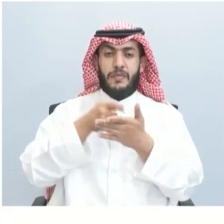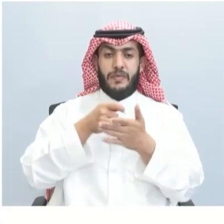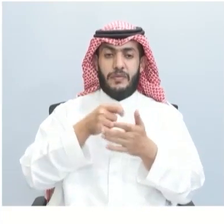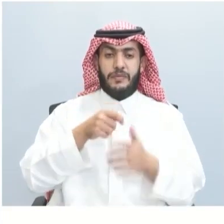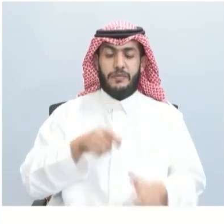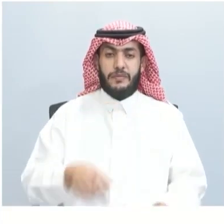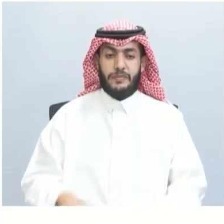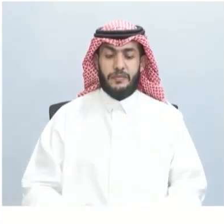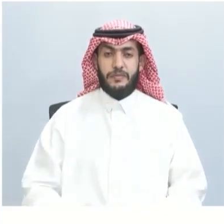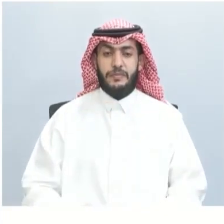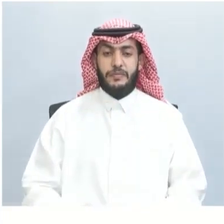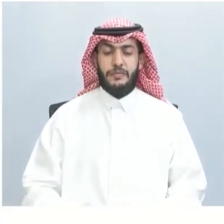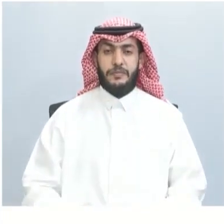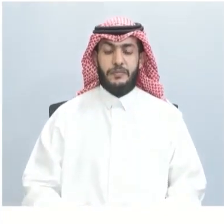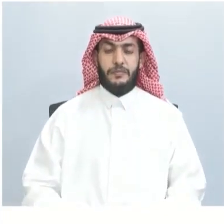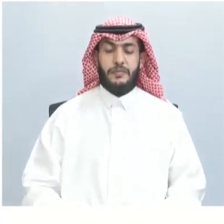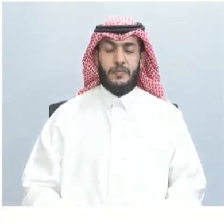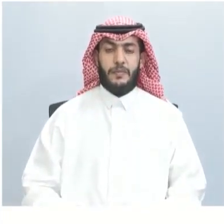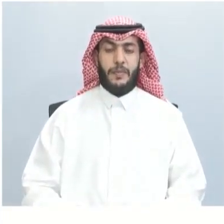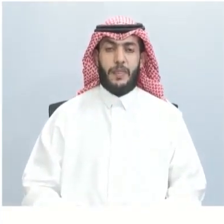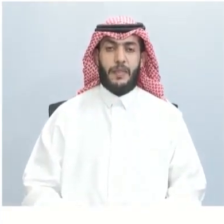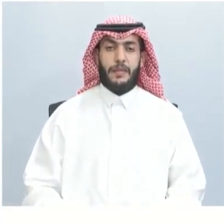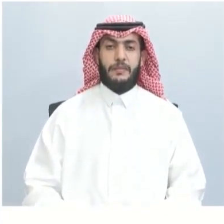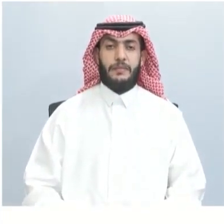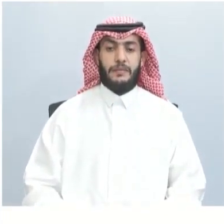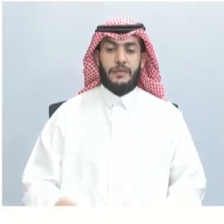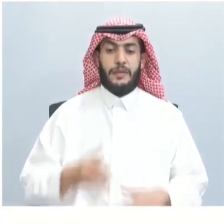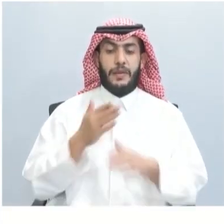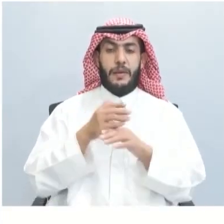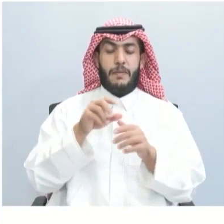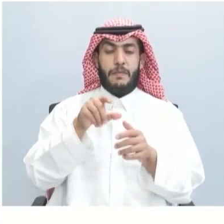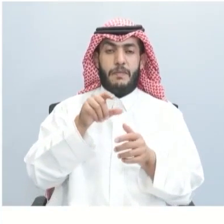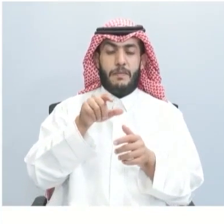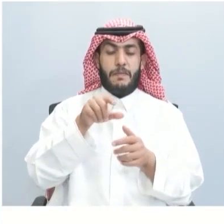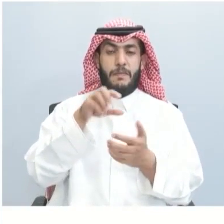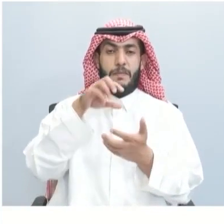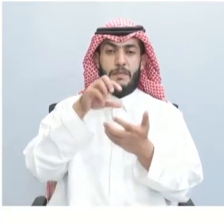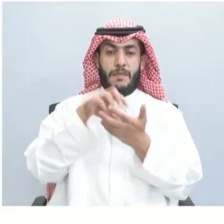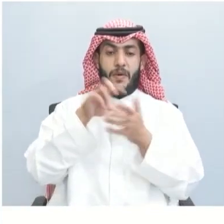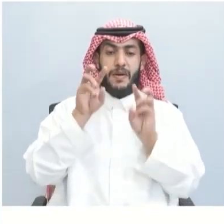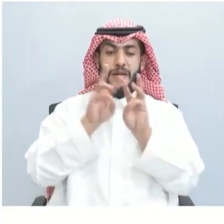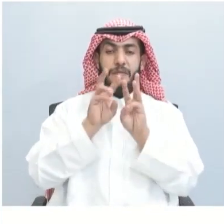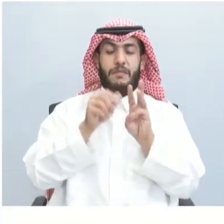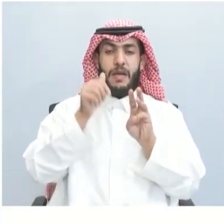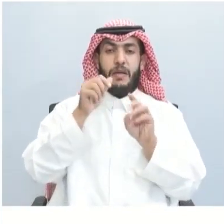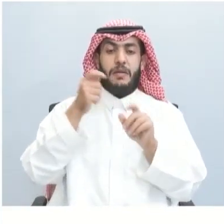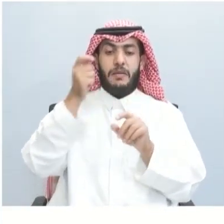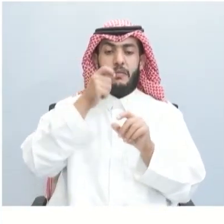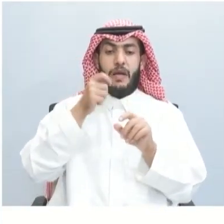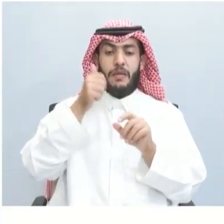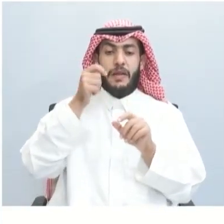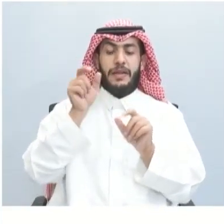المدفوعه اذا هناك عده طرق لجعل المقع يظهر في نتائج البحث عن طريق